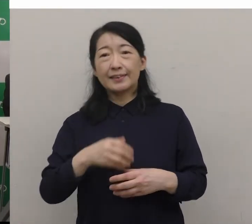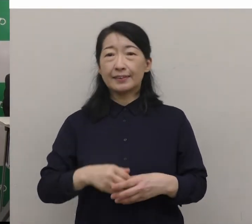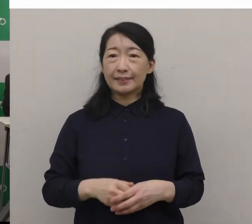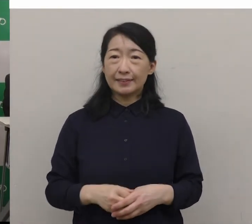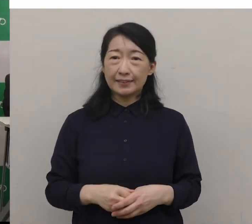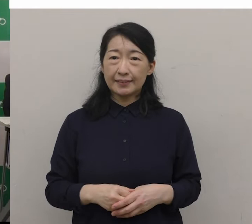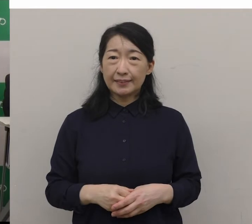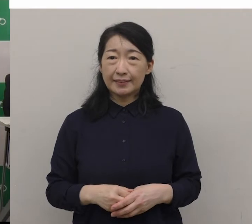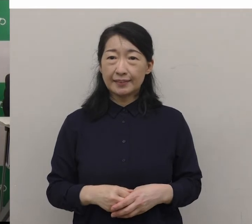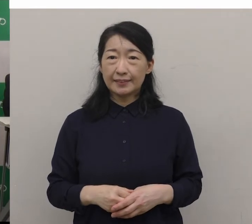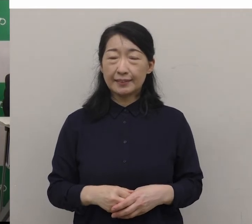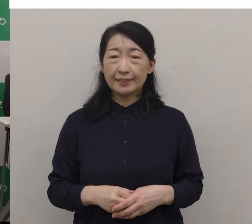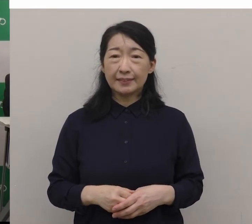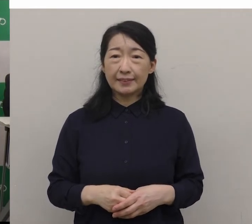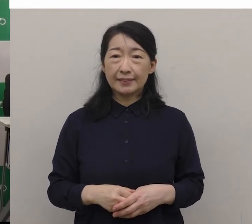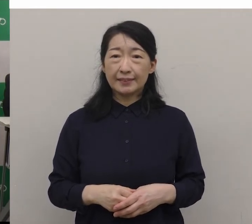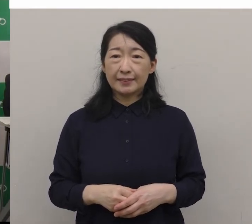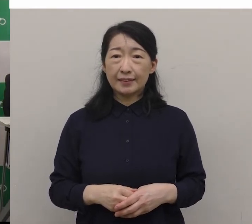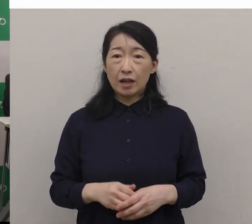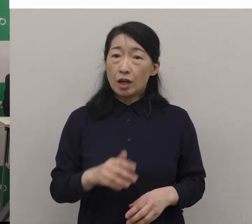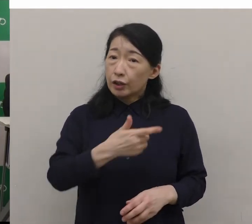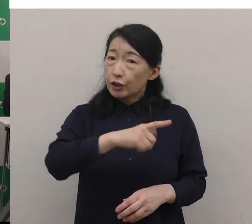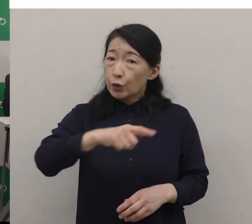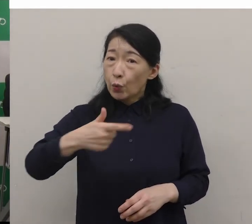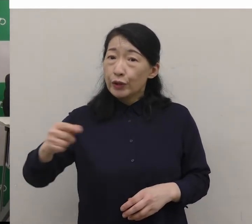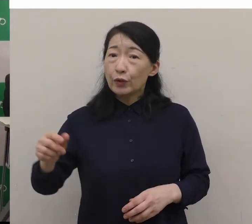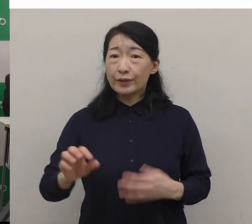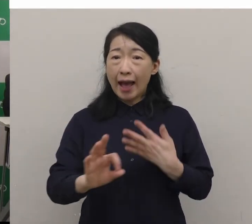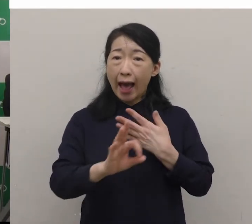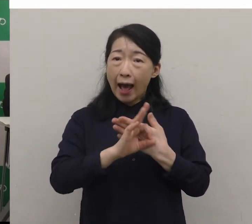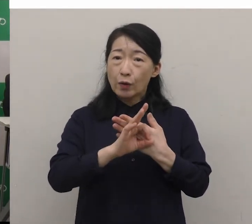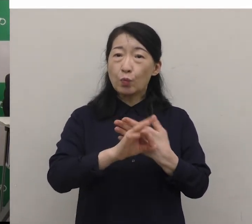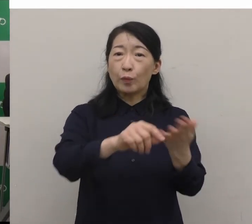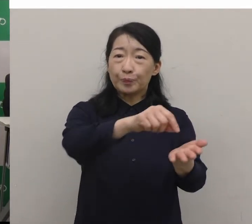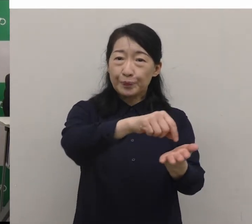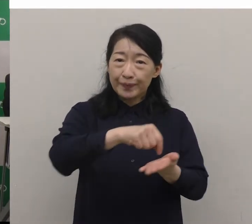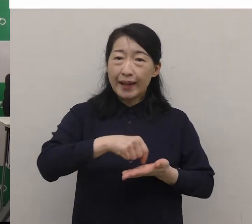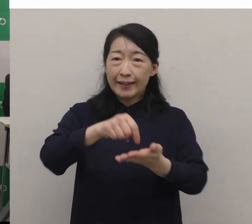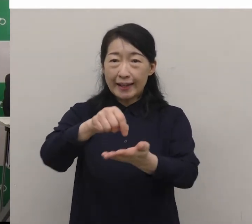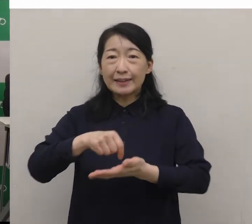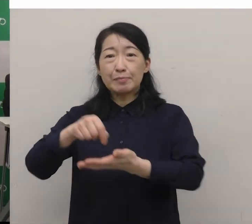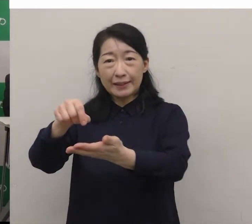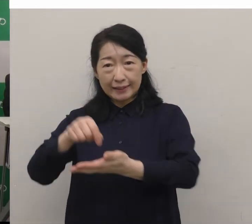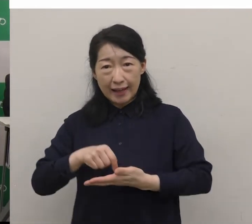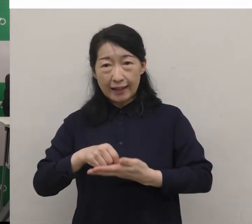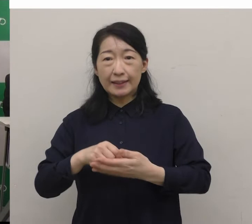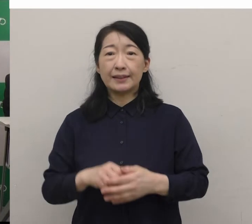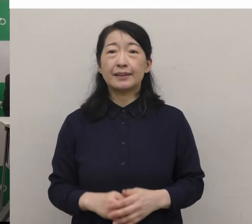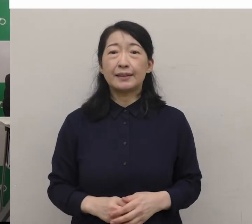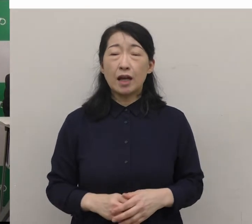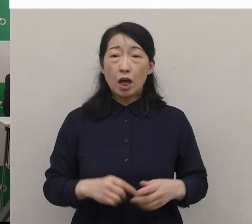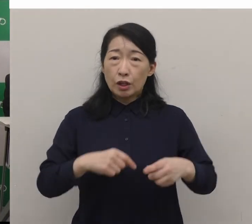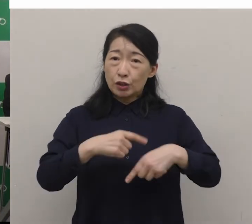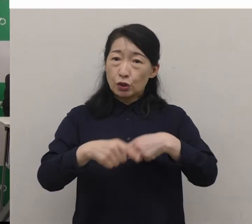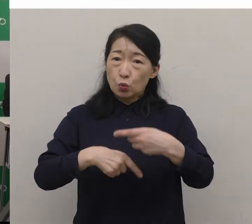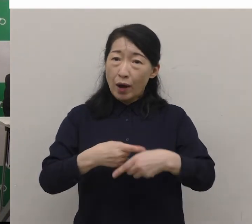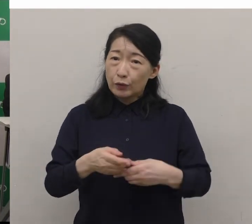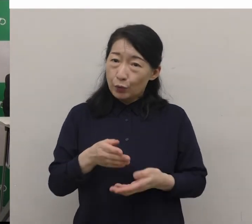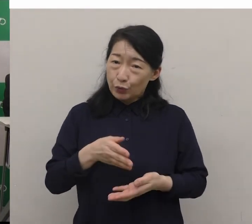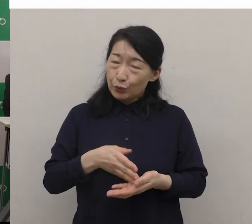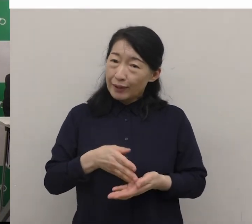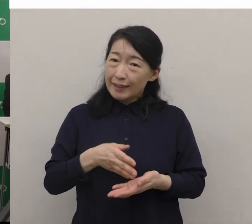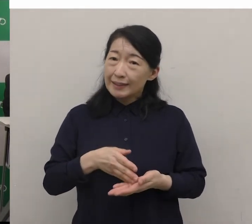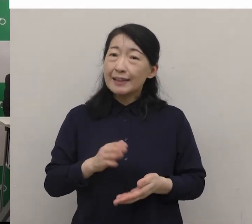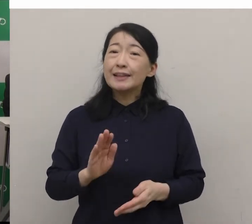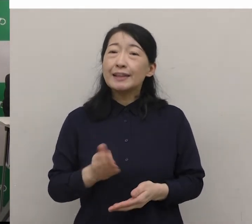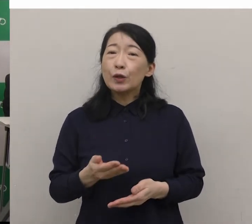ということですかね。そういったさまざまなご提案をいただきました。今のちょっと手話の話をさせてもらったんです